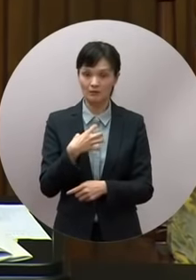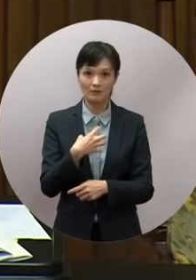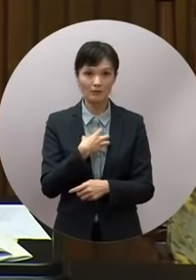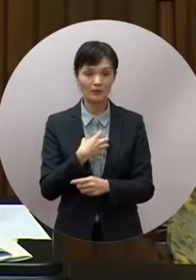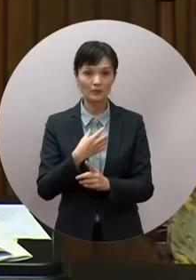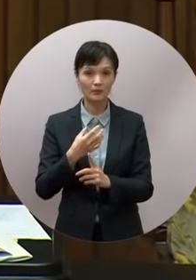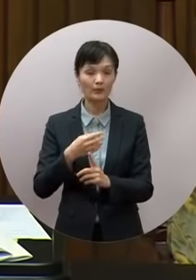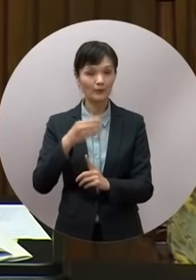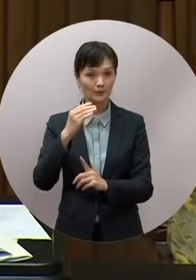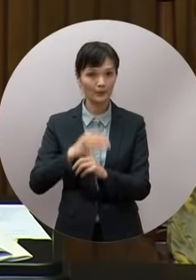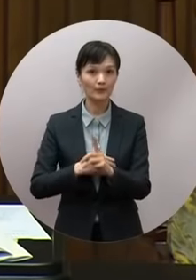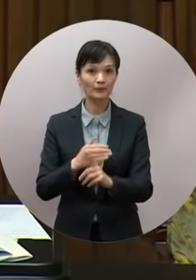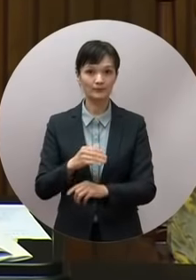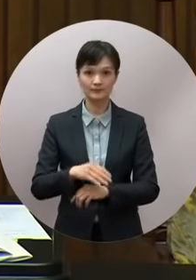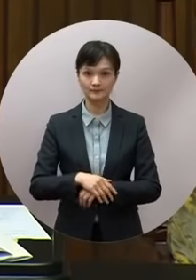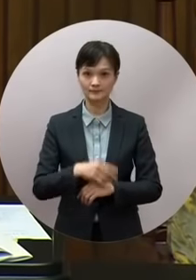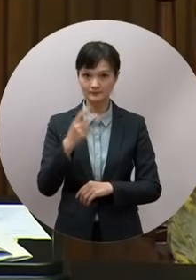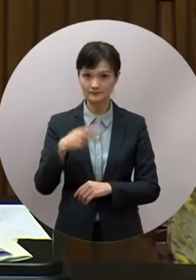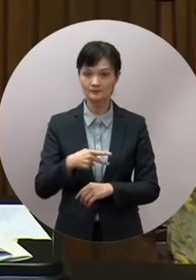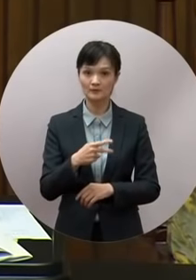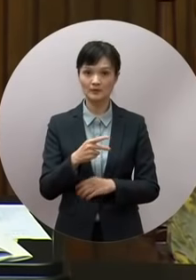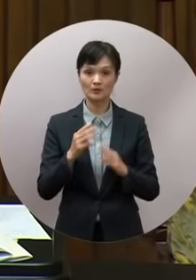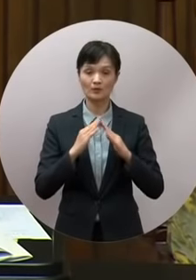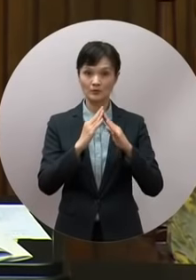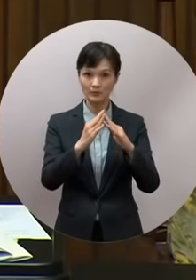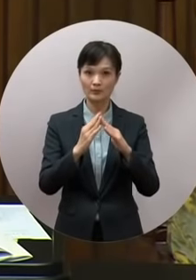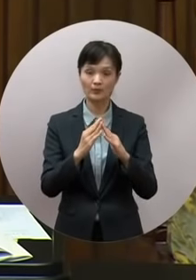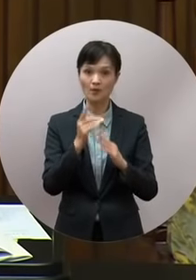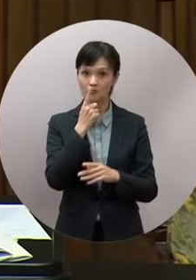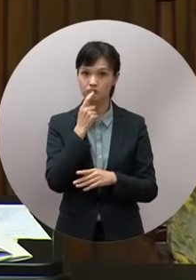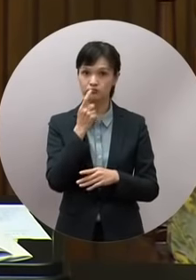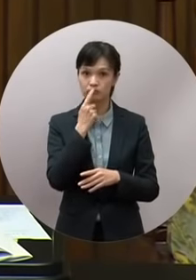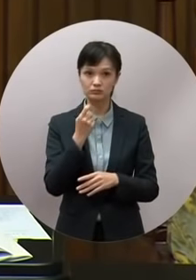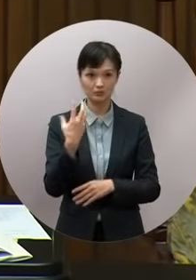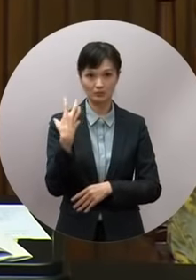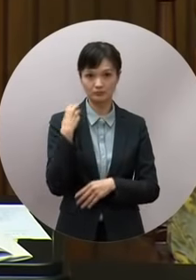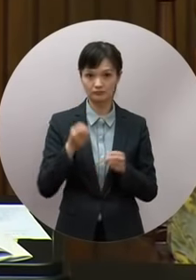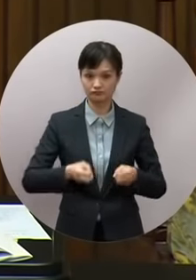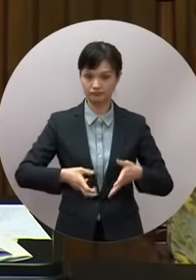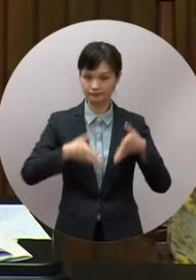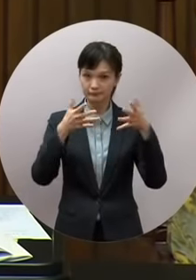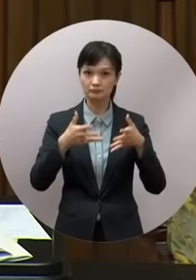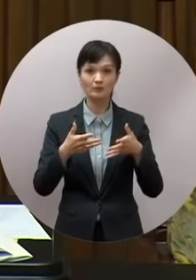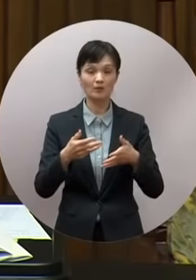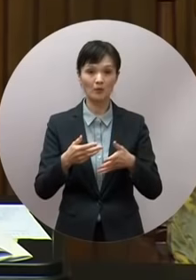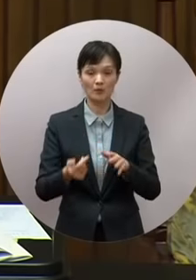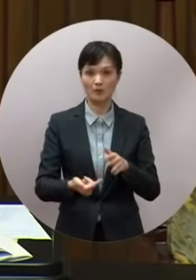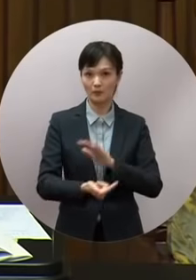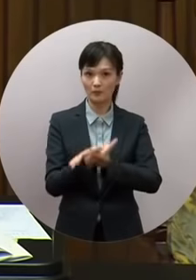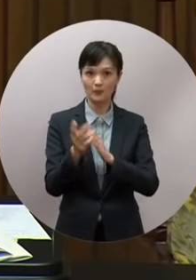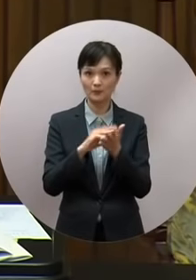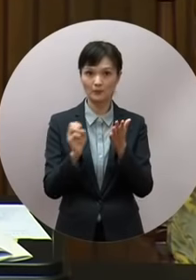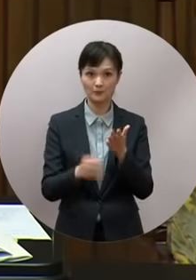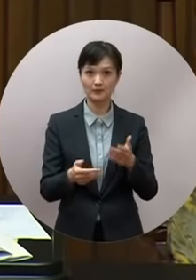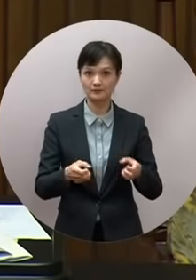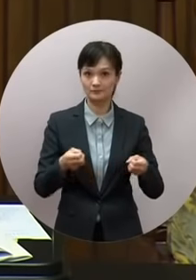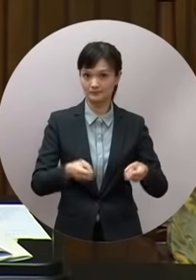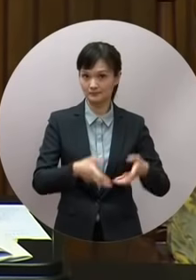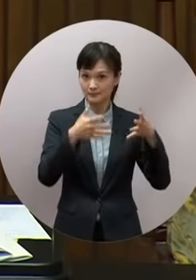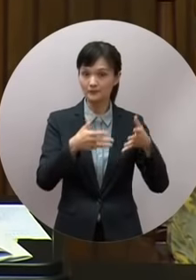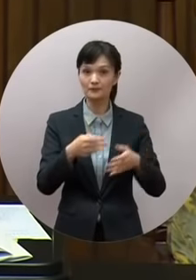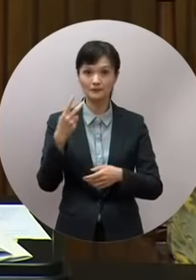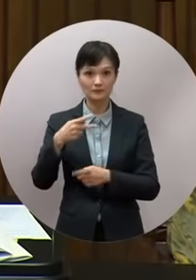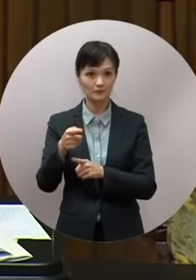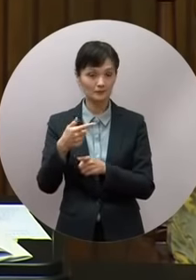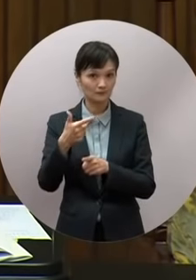正都市危险及老旧建筑物加速重建条例、枪炮弹药刀械管制条例、公